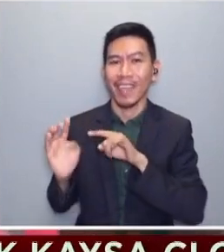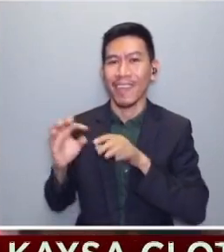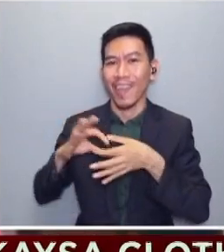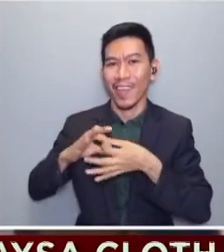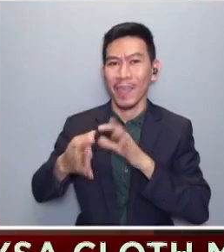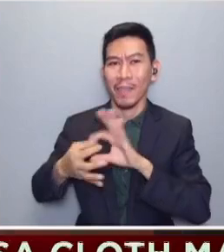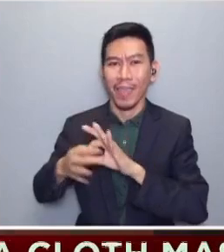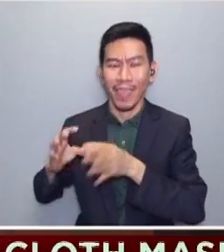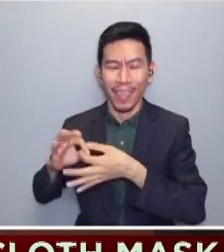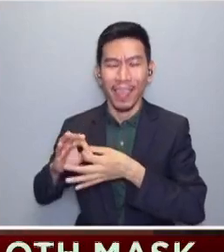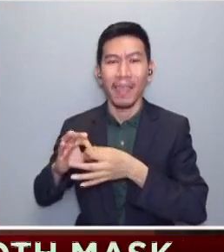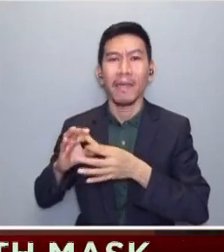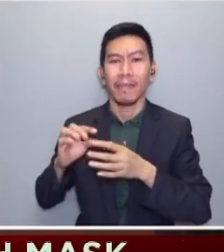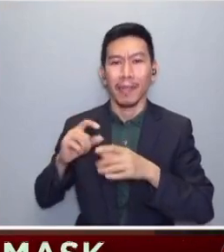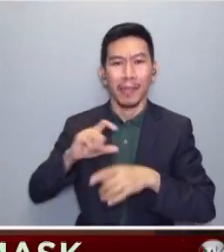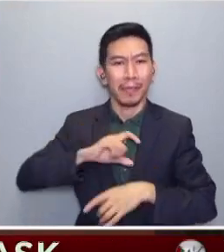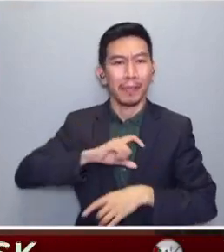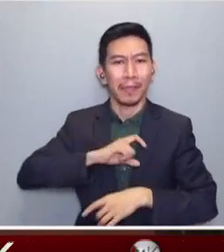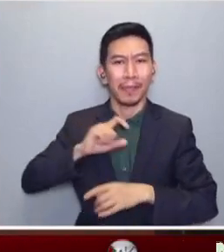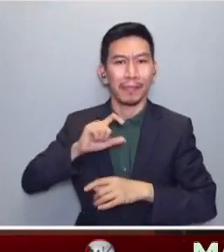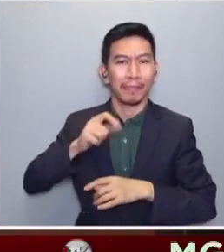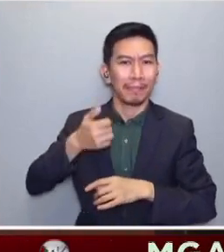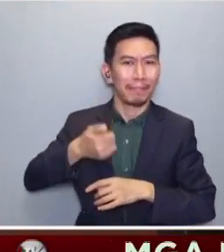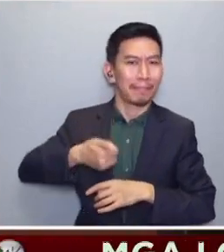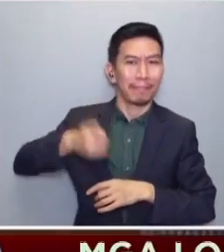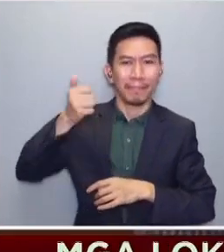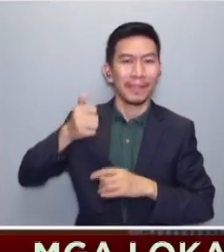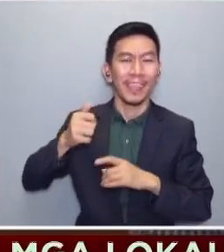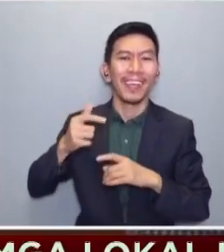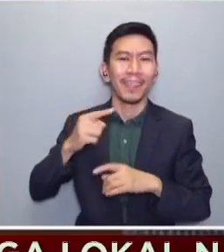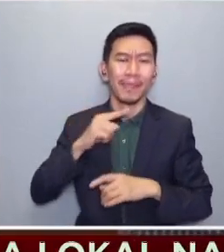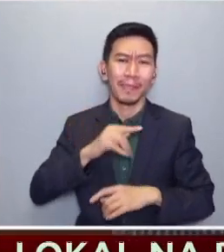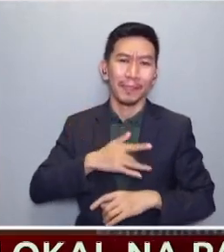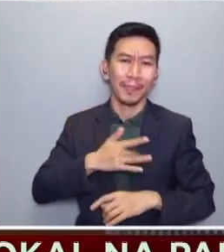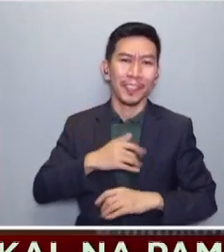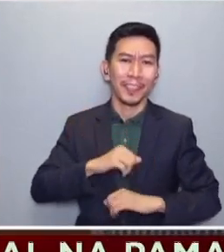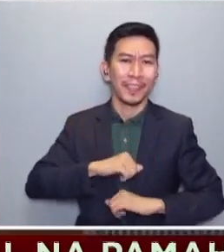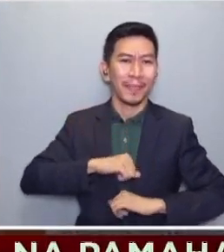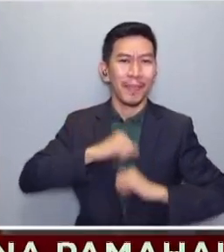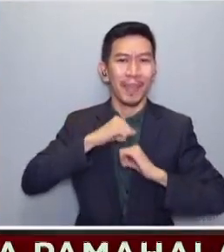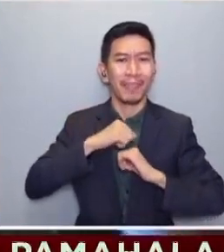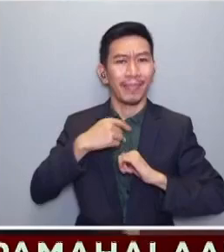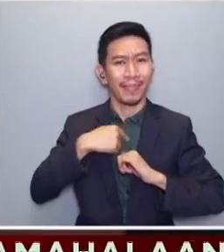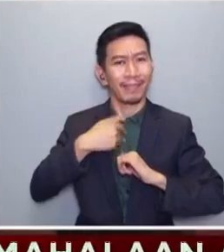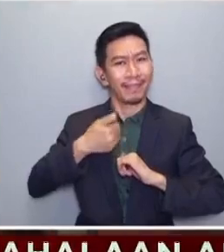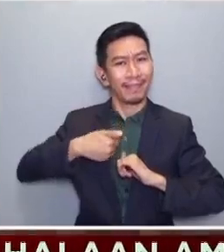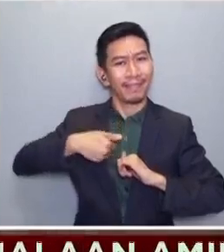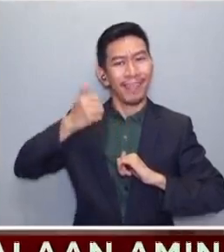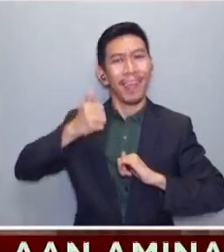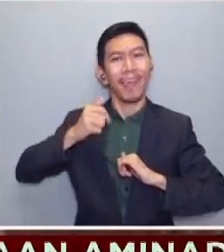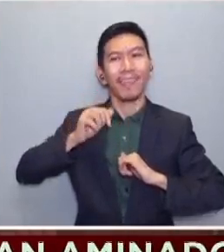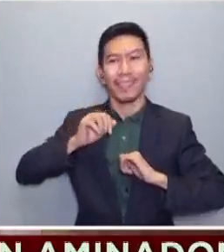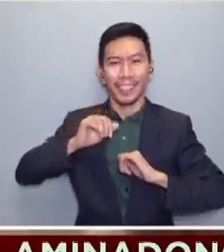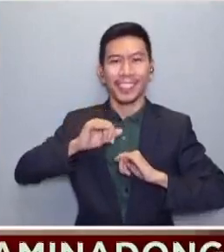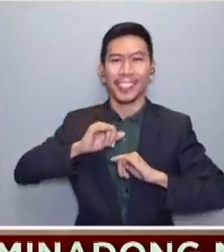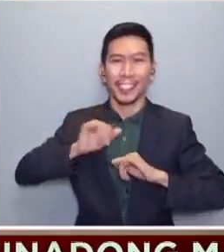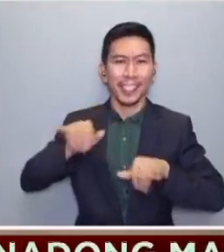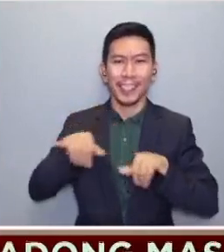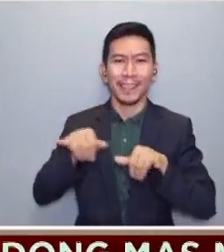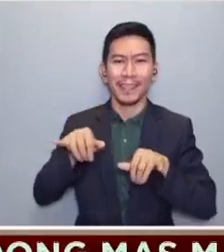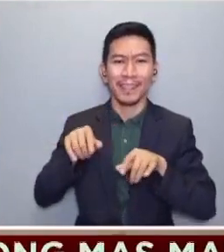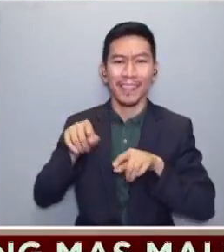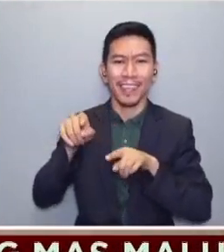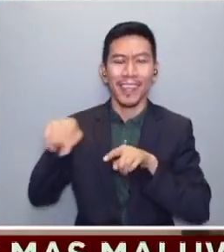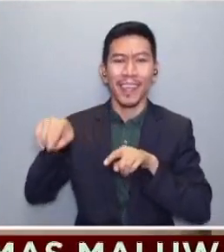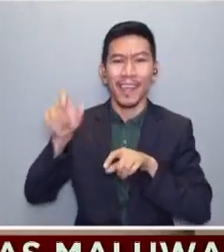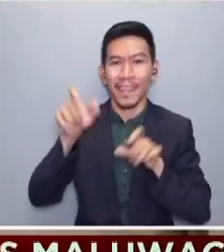medalist. Siyempre nakaka-proud. Yung tagumpay namin ay tagumpay nating na mga Pilipino. Alam ko nga, naginip lang po ako